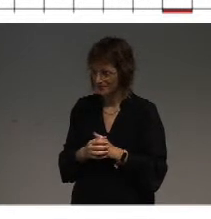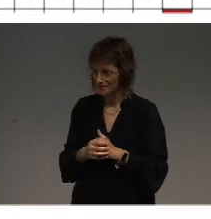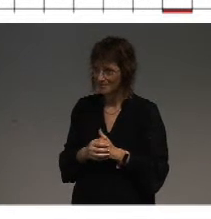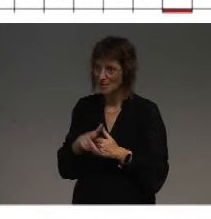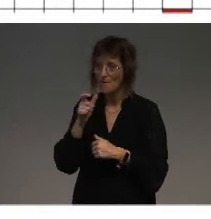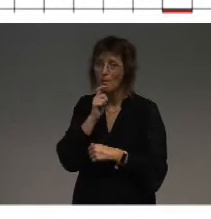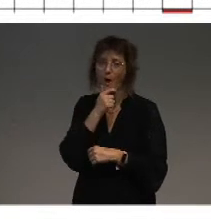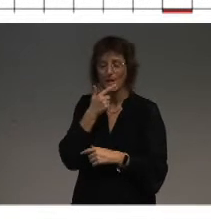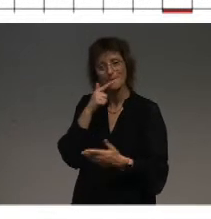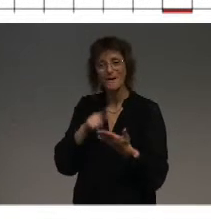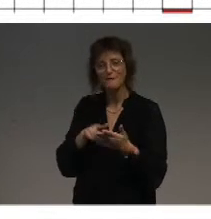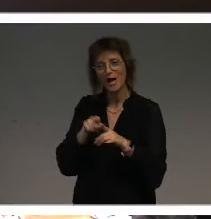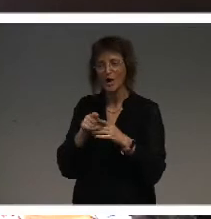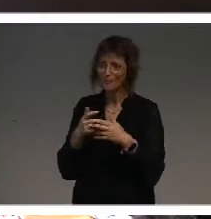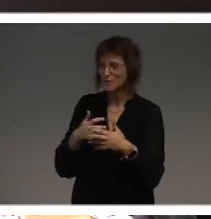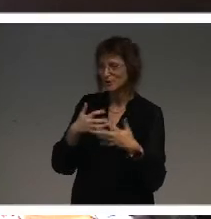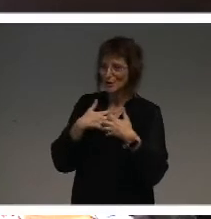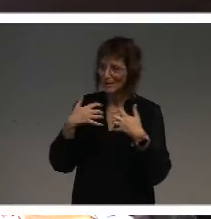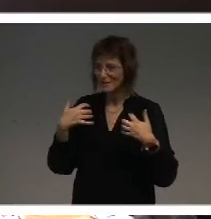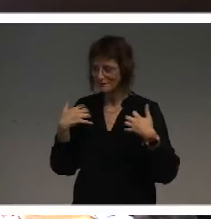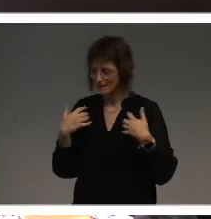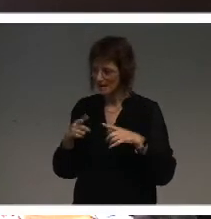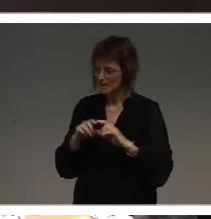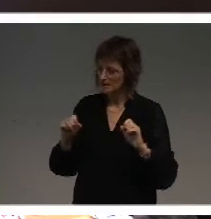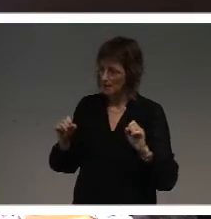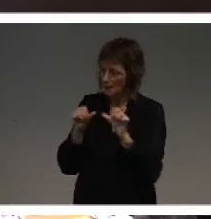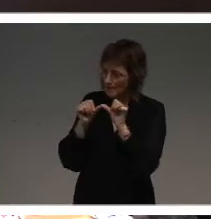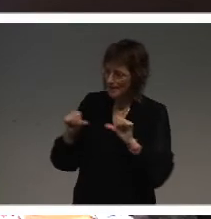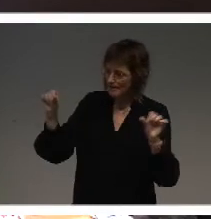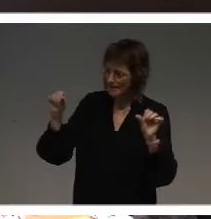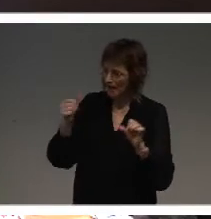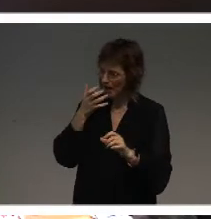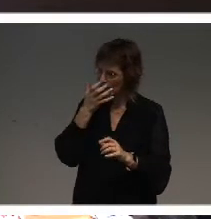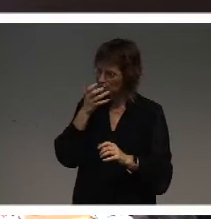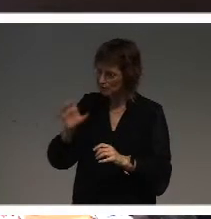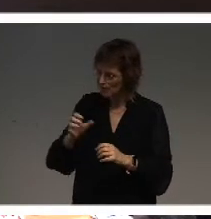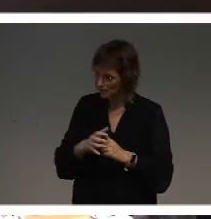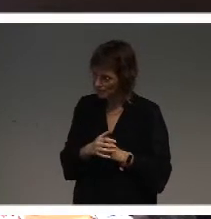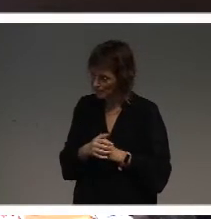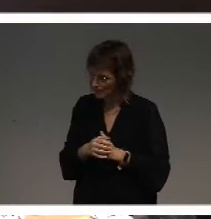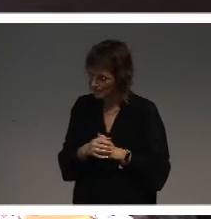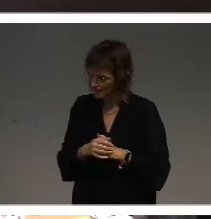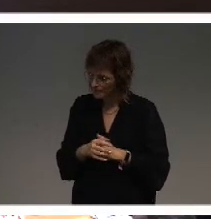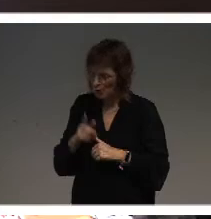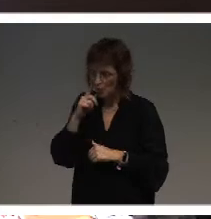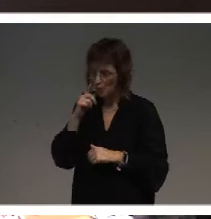scientifique. Mais bon. Donc les cartes de chaleur, c'est extrêmement intéressant parce que pour chaque description de